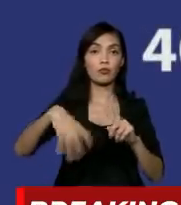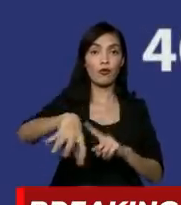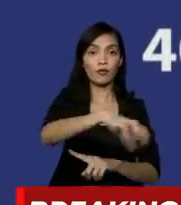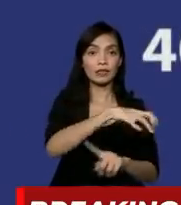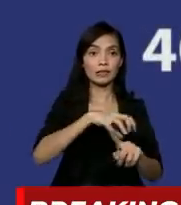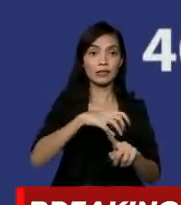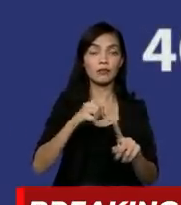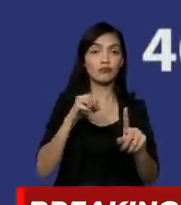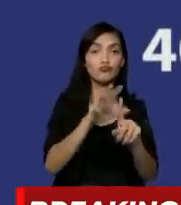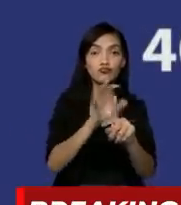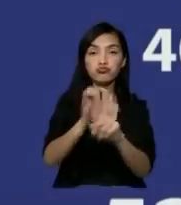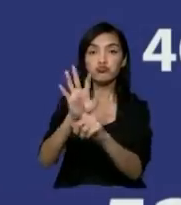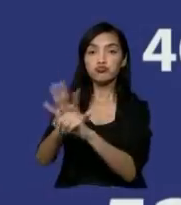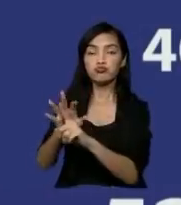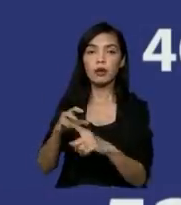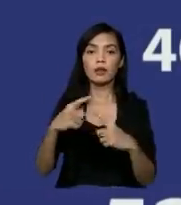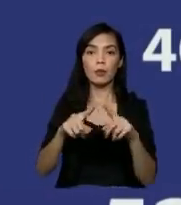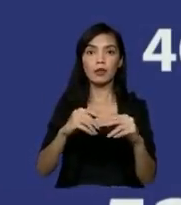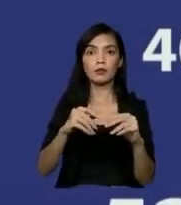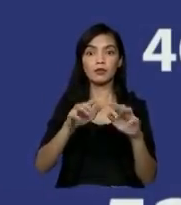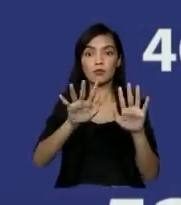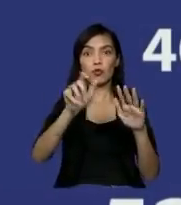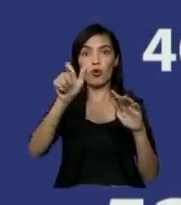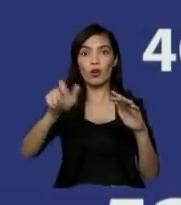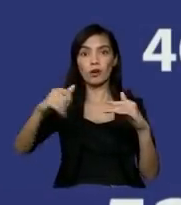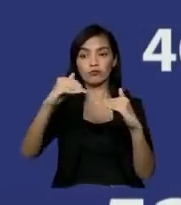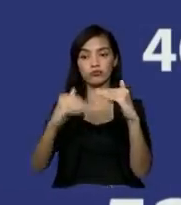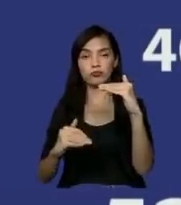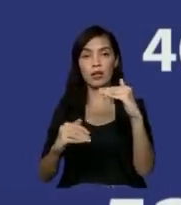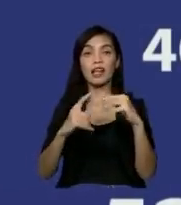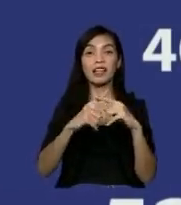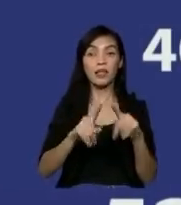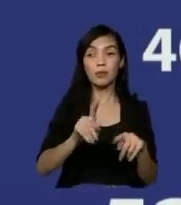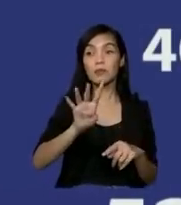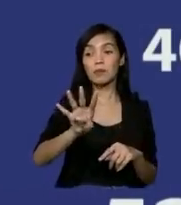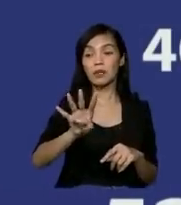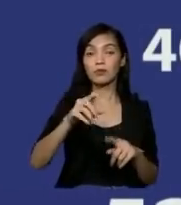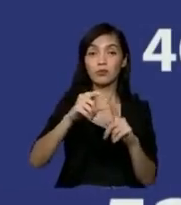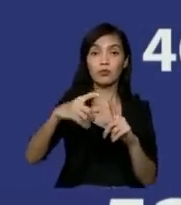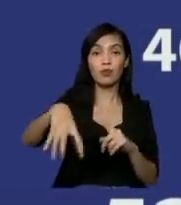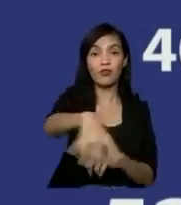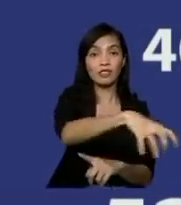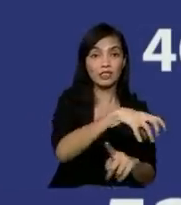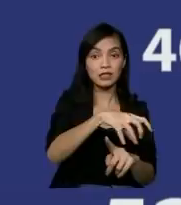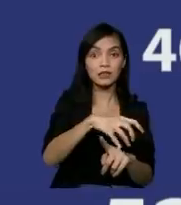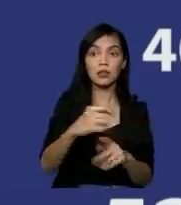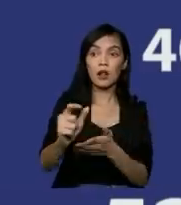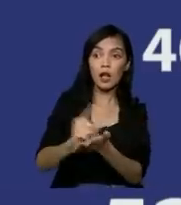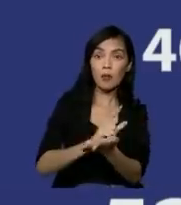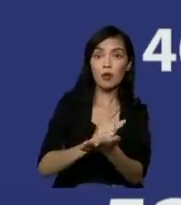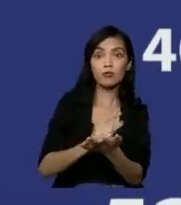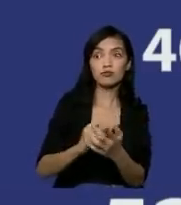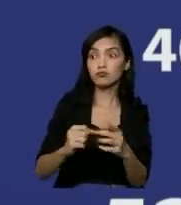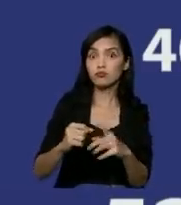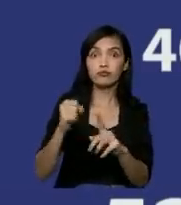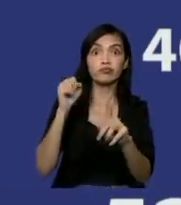melaporkan penambahan kasus dibawah 10.000 Hai namun ada empat provinsi yang hari ini melaporkan tidak